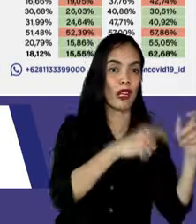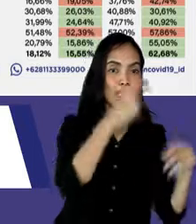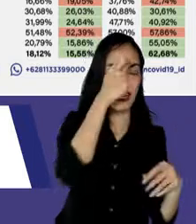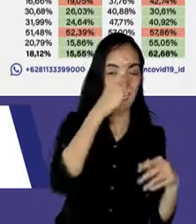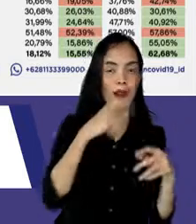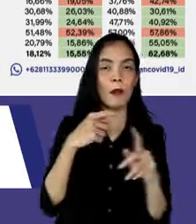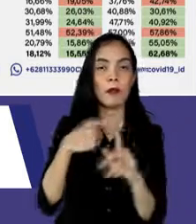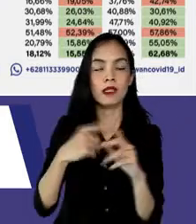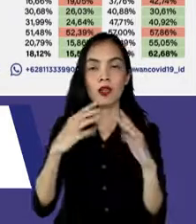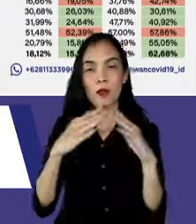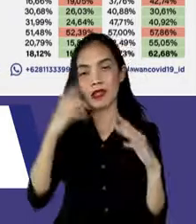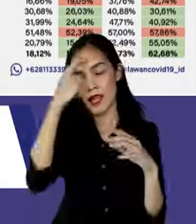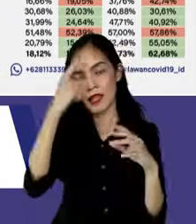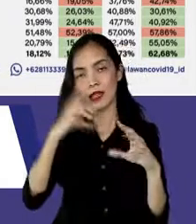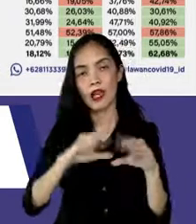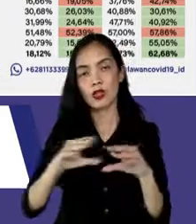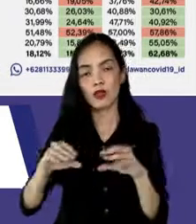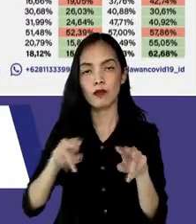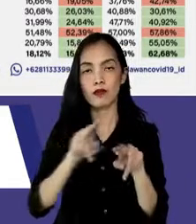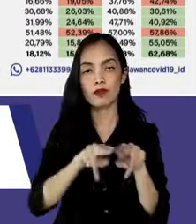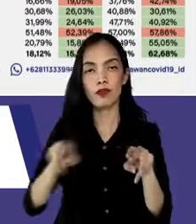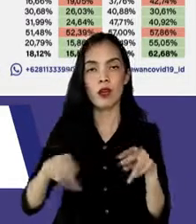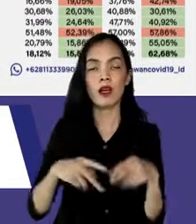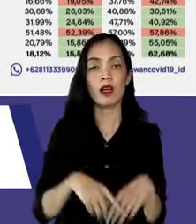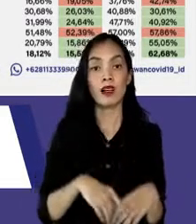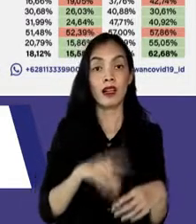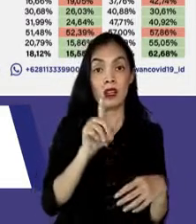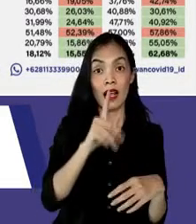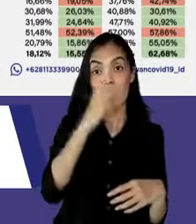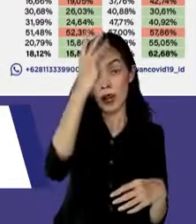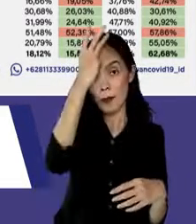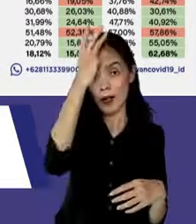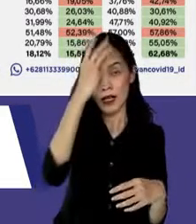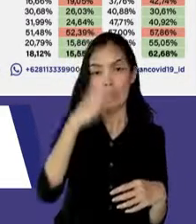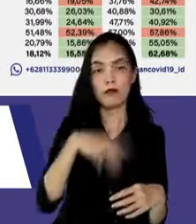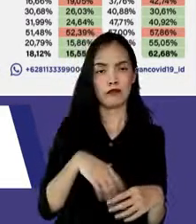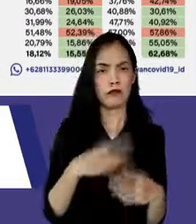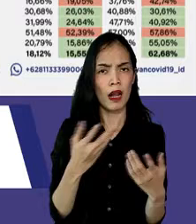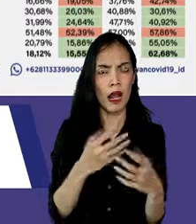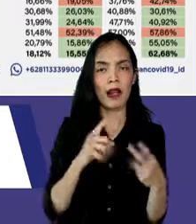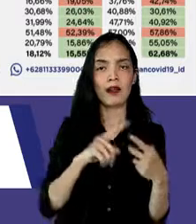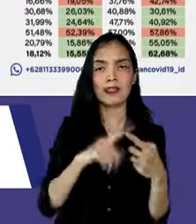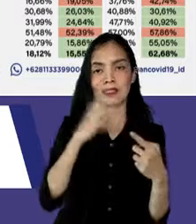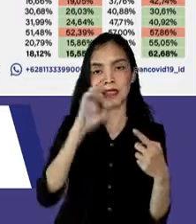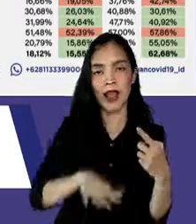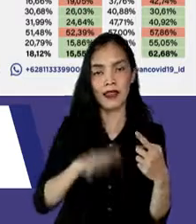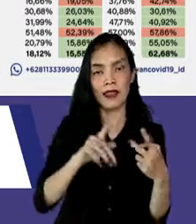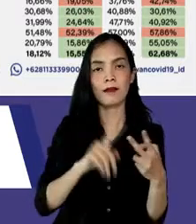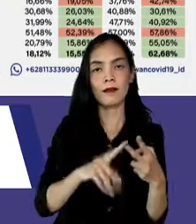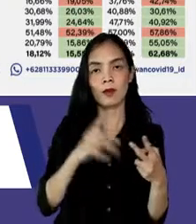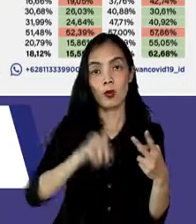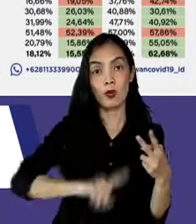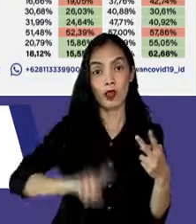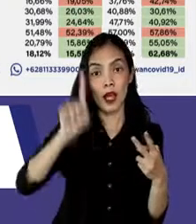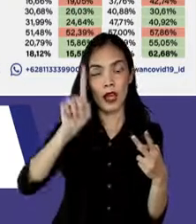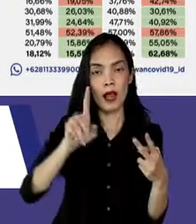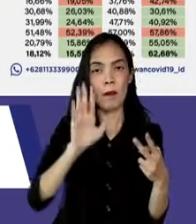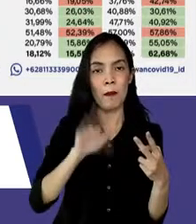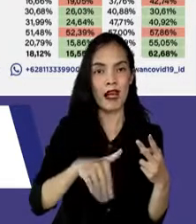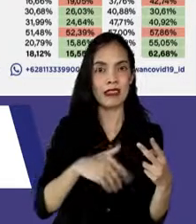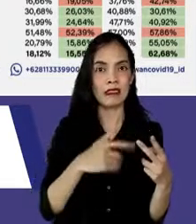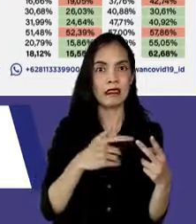pulau Kalimantan Kalimantan Selatan dan Kalimantan Utara masih mengalami kenaikan pada kedua indikator